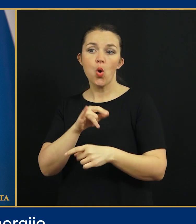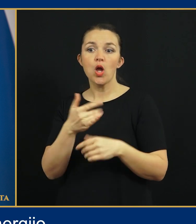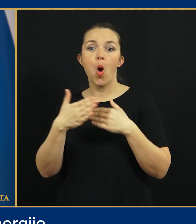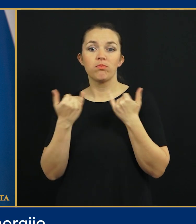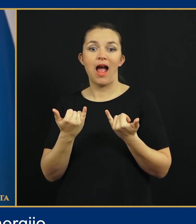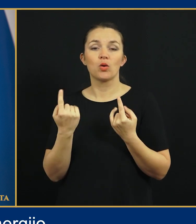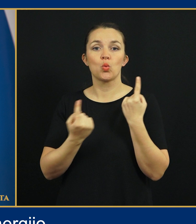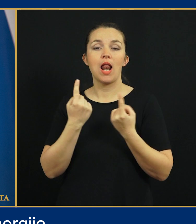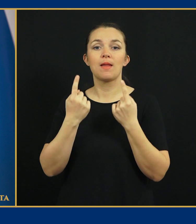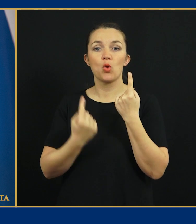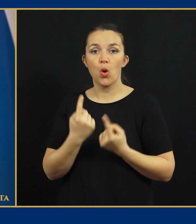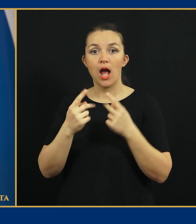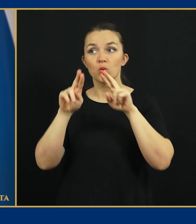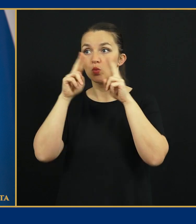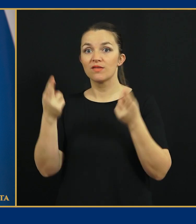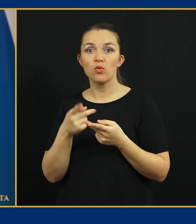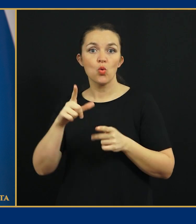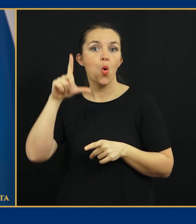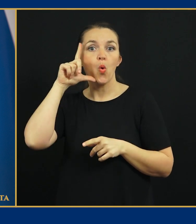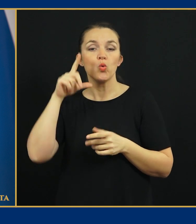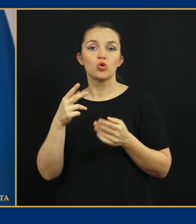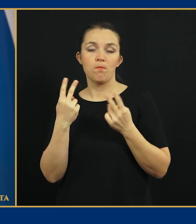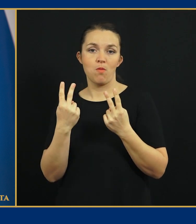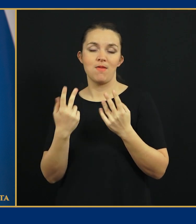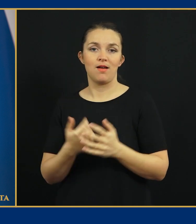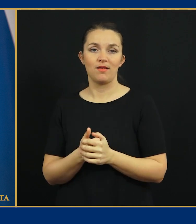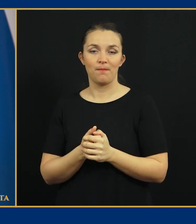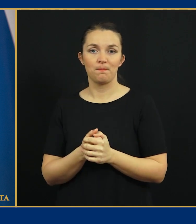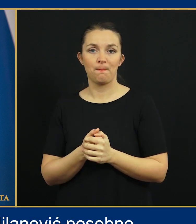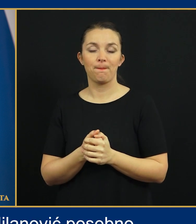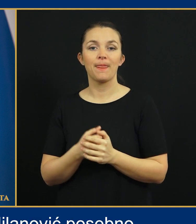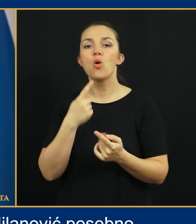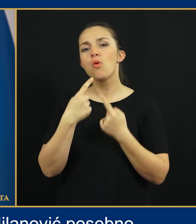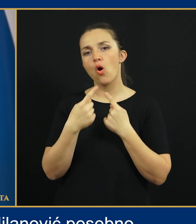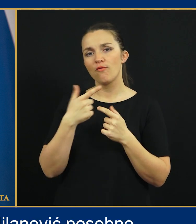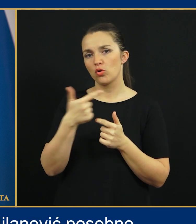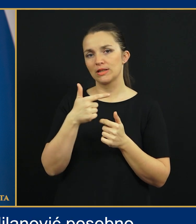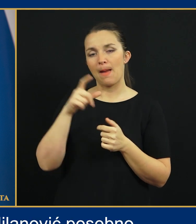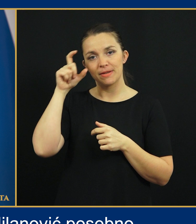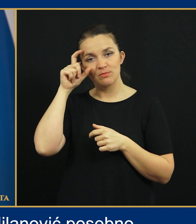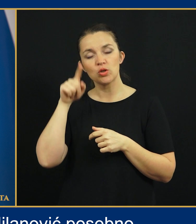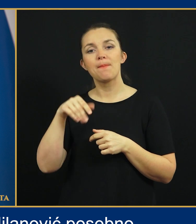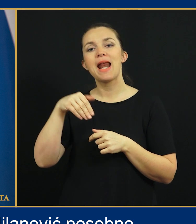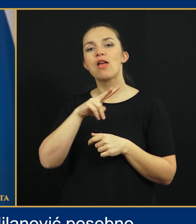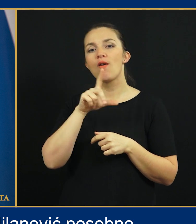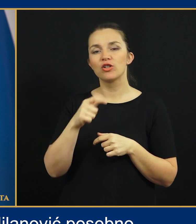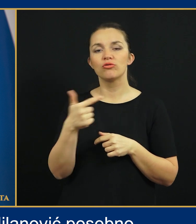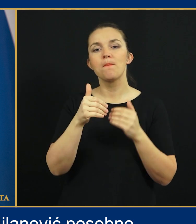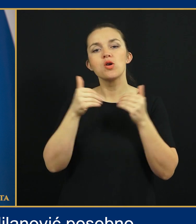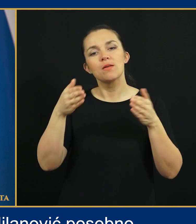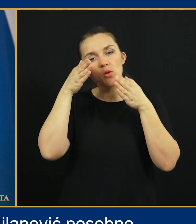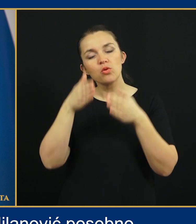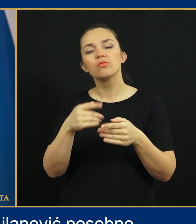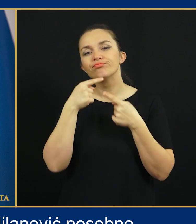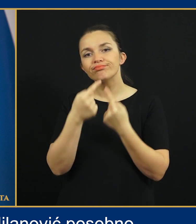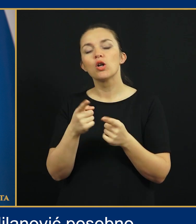ob aktualnem dogajanju v svetu ključnega pomena. V pogovoru sta Pirc Musar in Milanović posebno